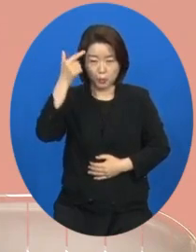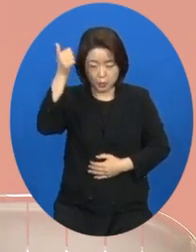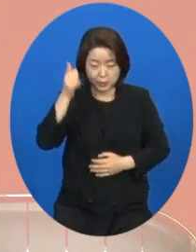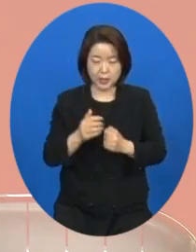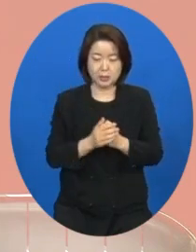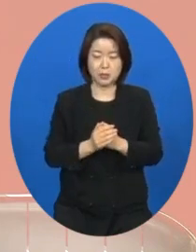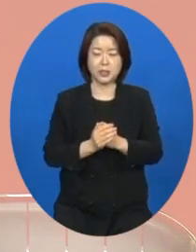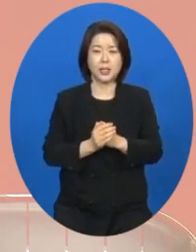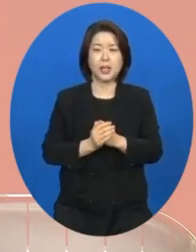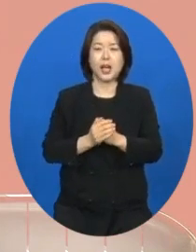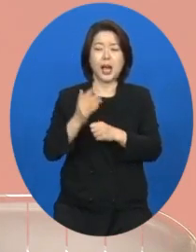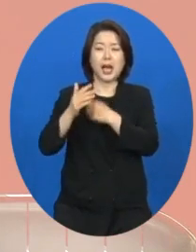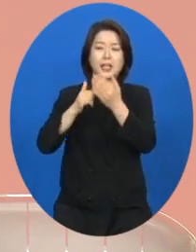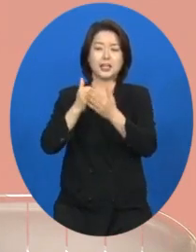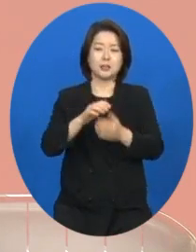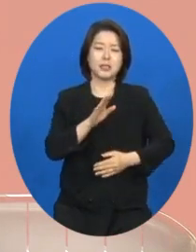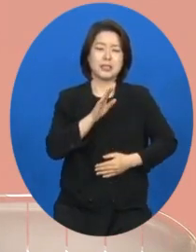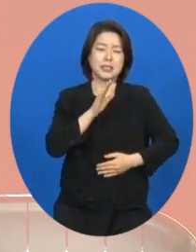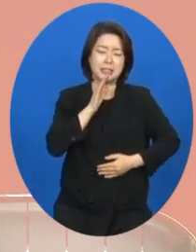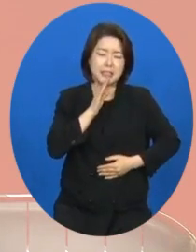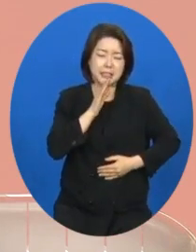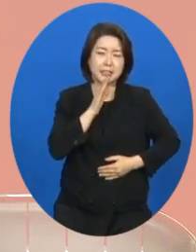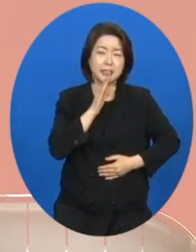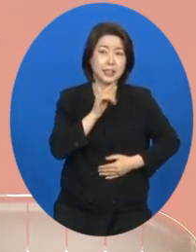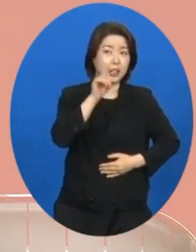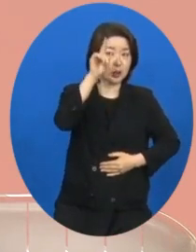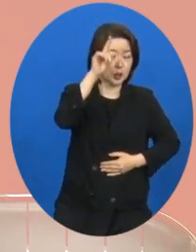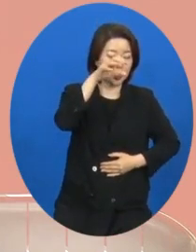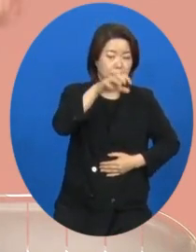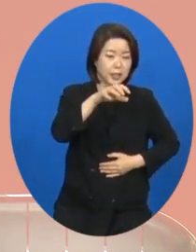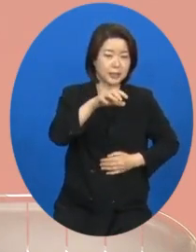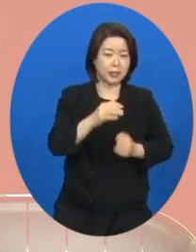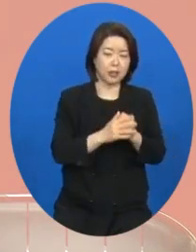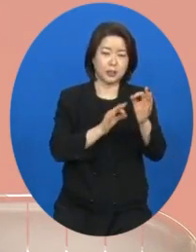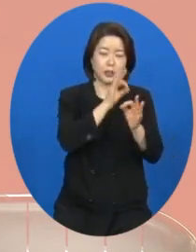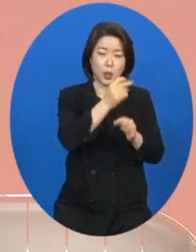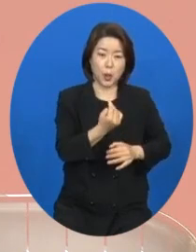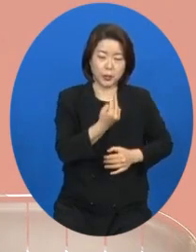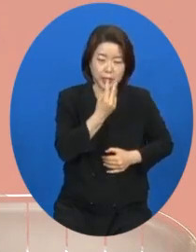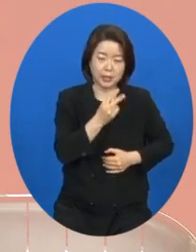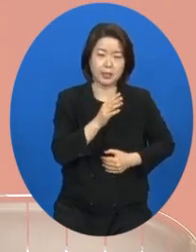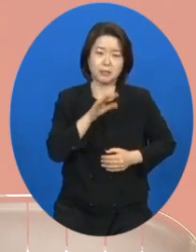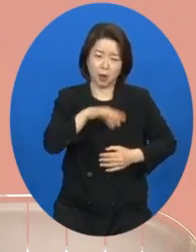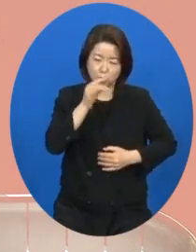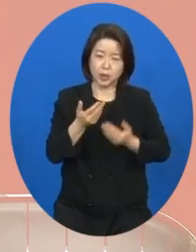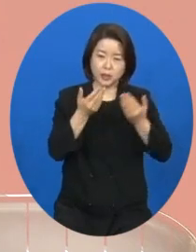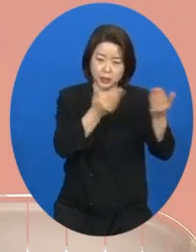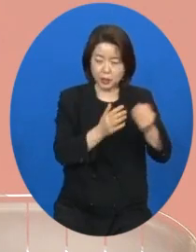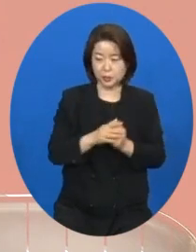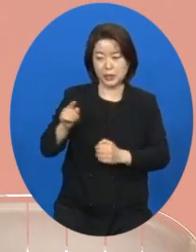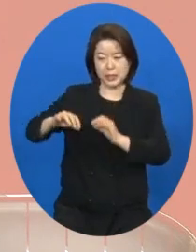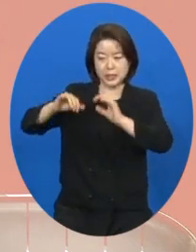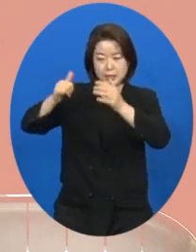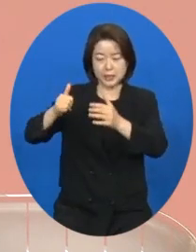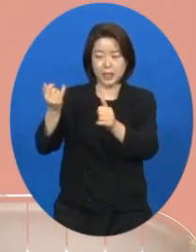먼저 주시려고 이 세상에서의 부부 생활은 건너뛰게 하셨다 이런 뜻이기도 합니다.